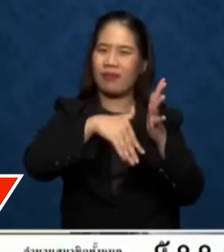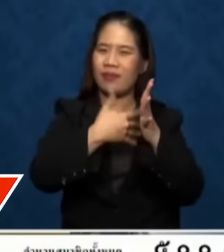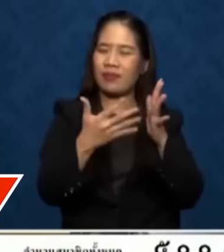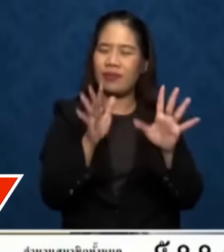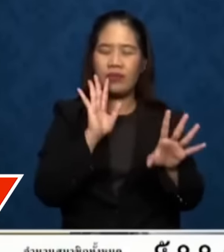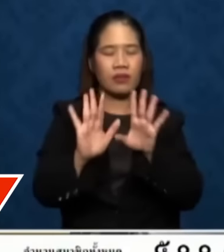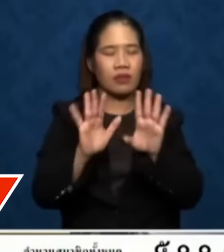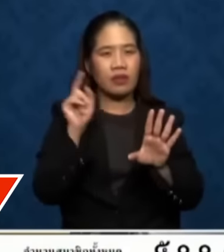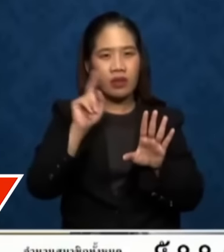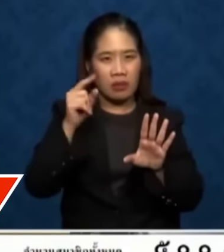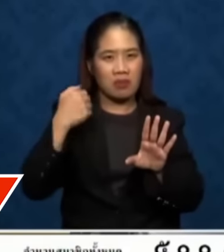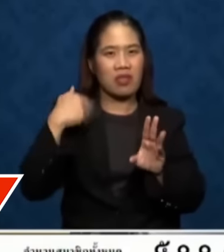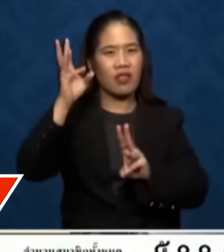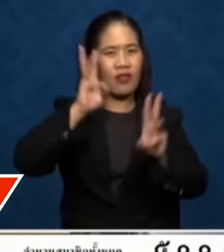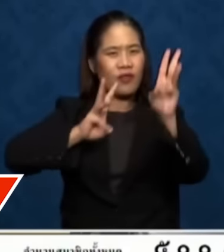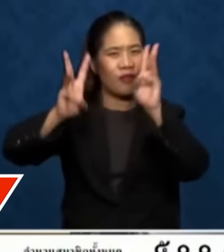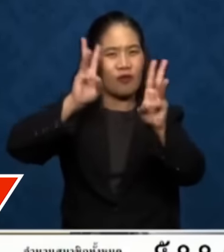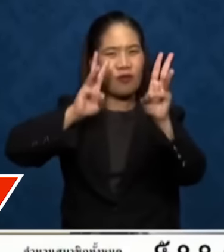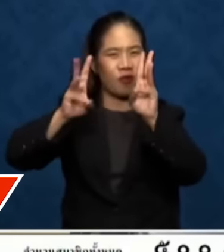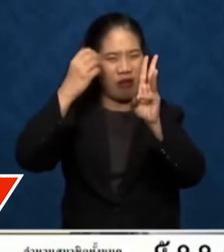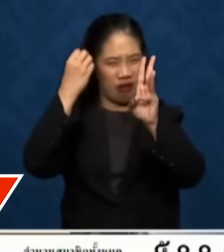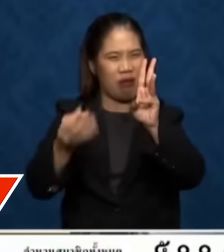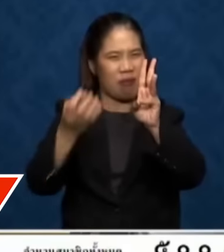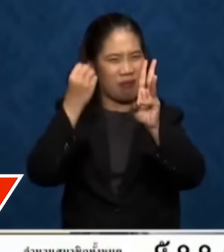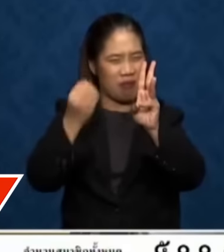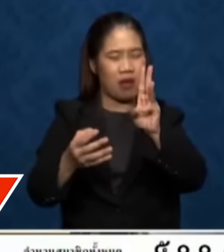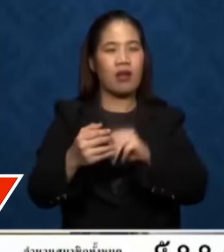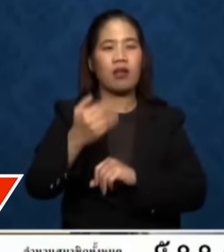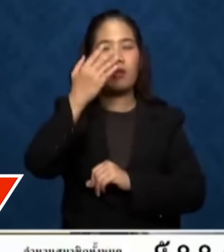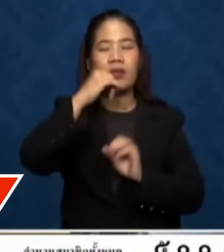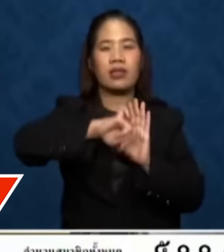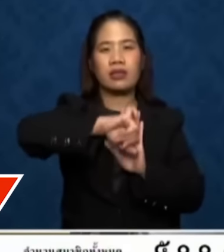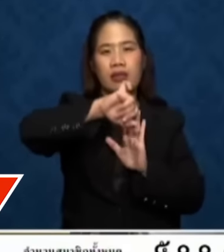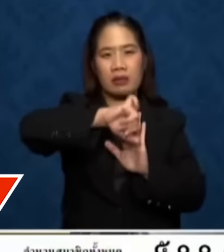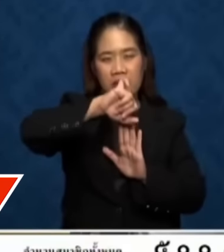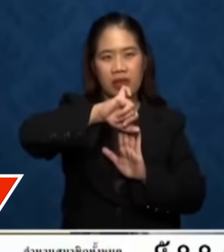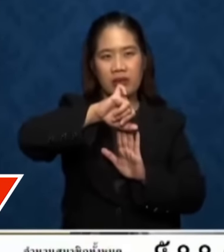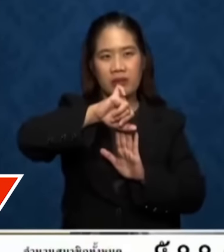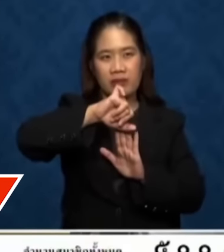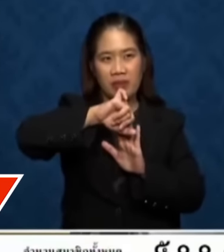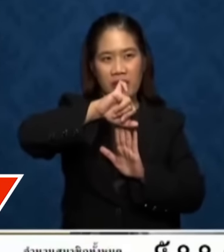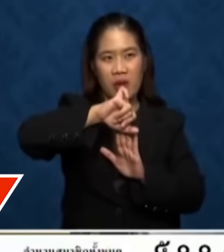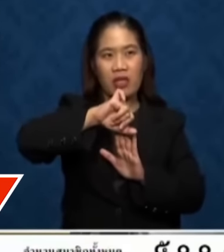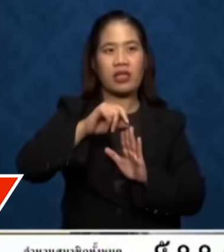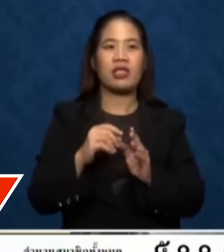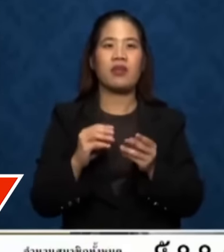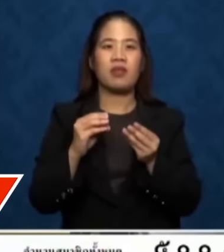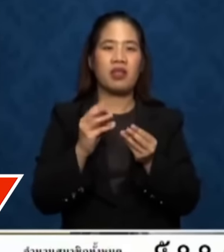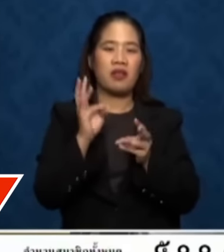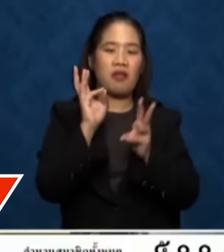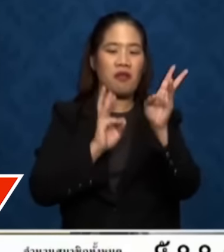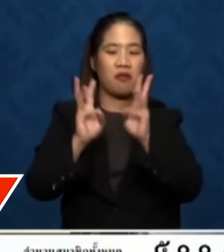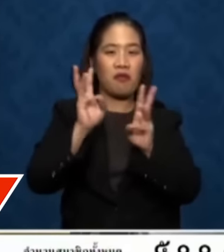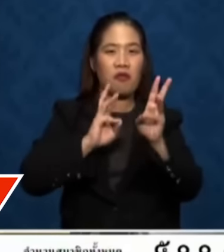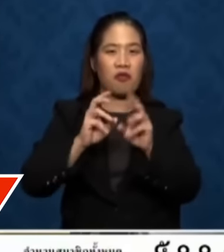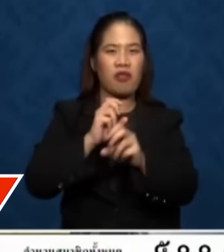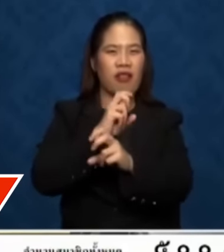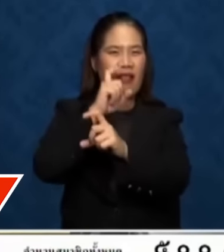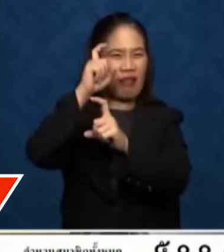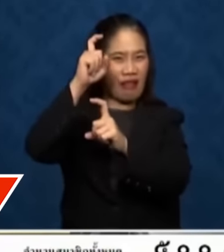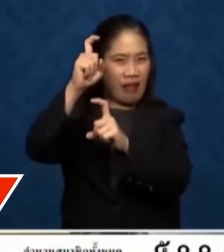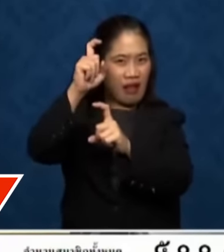ที่มีฝุ่นพิษที่รุนแรงค่ะจนจังหวัดเชียงใหม่เป็นจังหวัดติดอันดับฝุ่นพิษระดับโลก